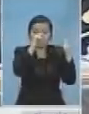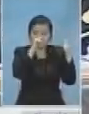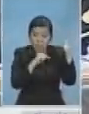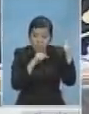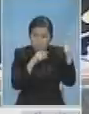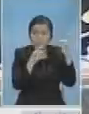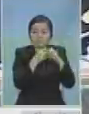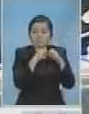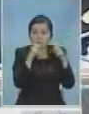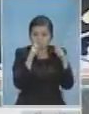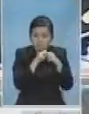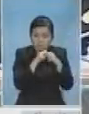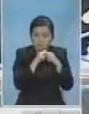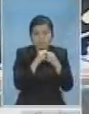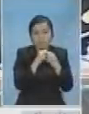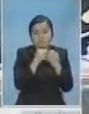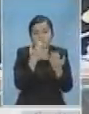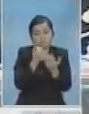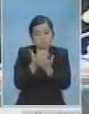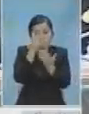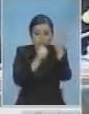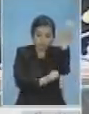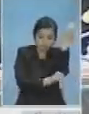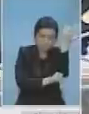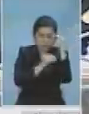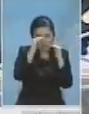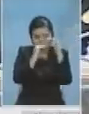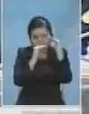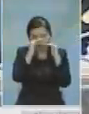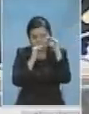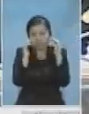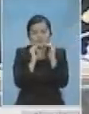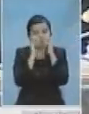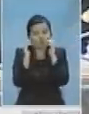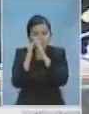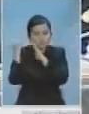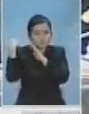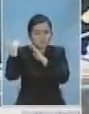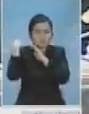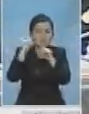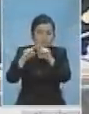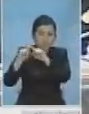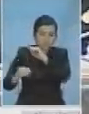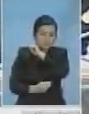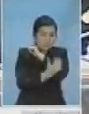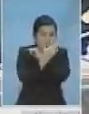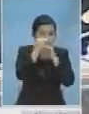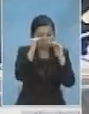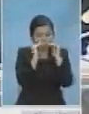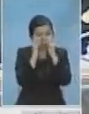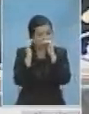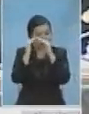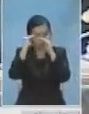ามีปัญหาในเรื่องของความเหลื่อมล้ำมีปัญหาในเรื่องของความไม่เป็นธรรมมีปัญหาในเรื่องของโอกาสมากมาย